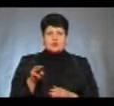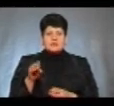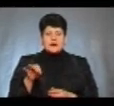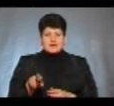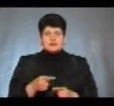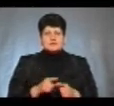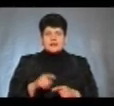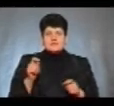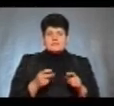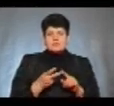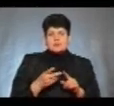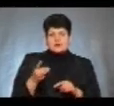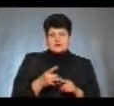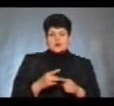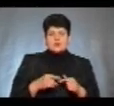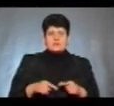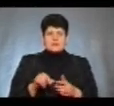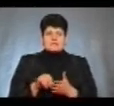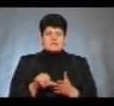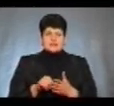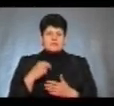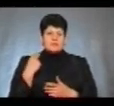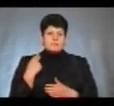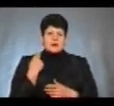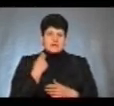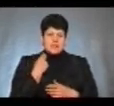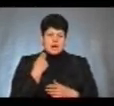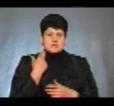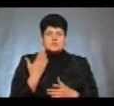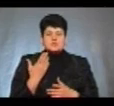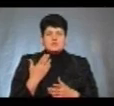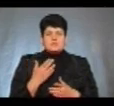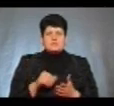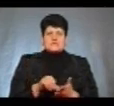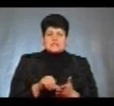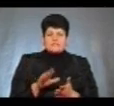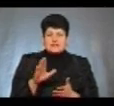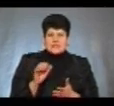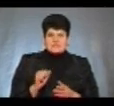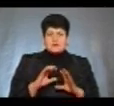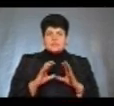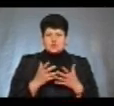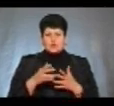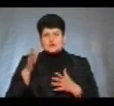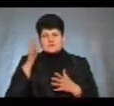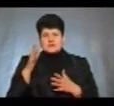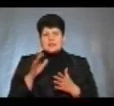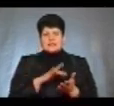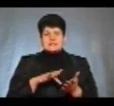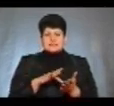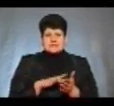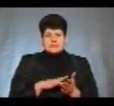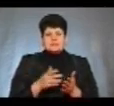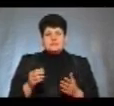цей фестиваль вдруге організовує представництво британського видавництва «Пірсон» в Україні та Міжнародний освітньо-методичний центр